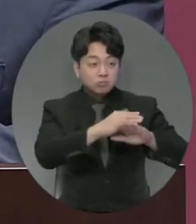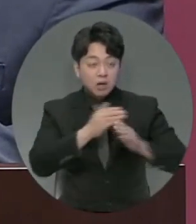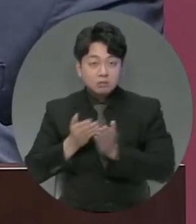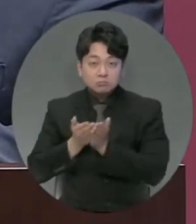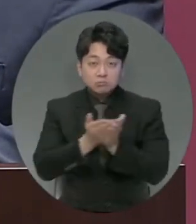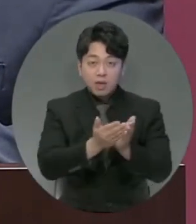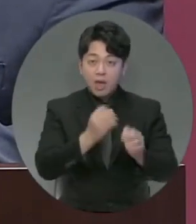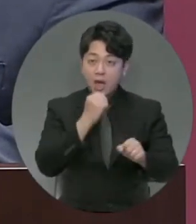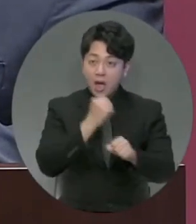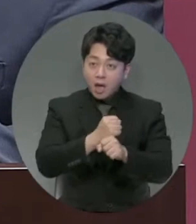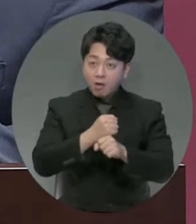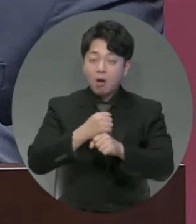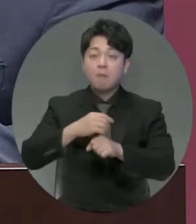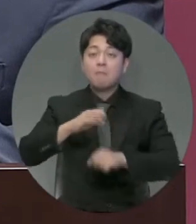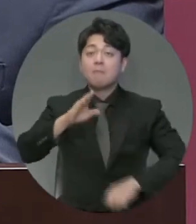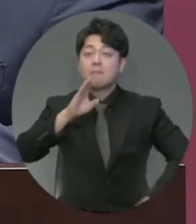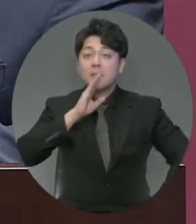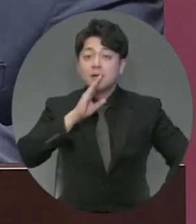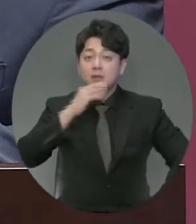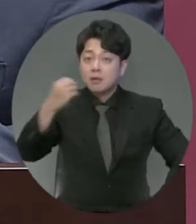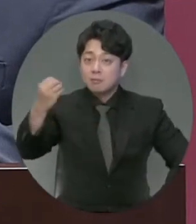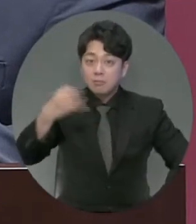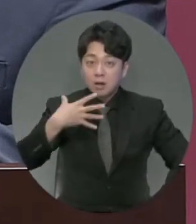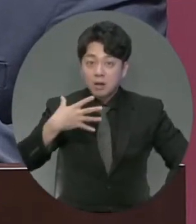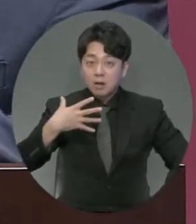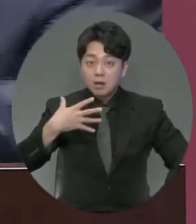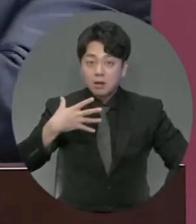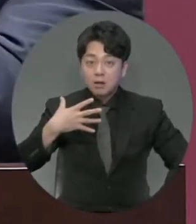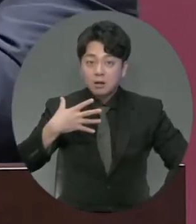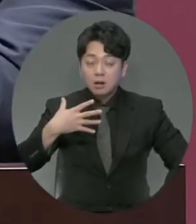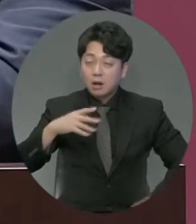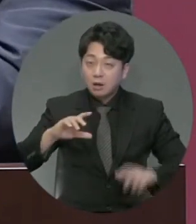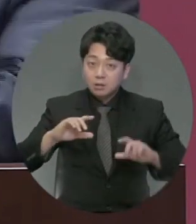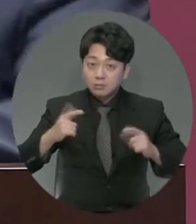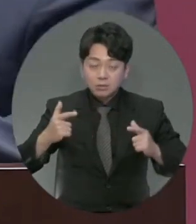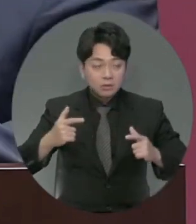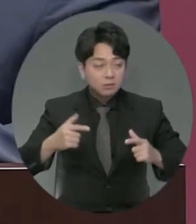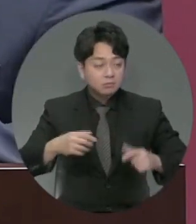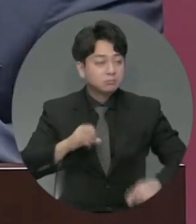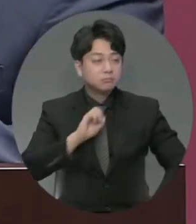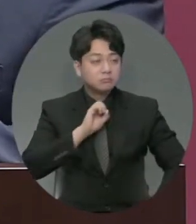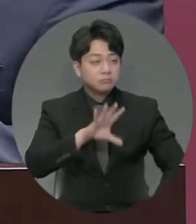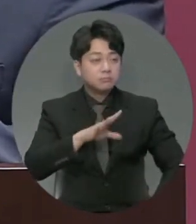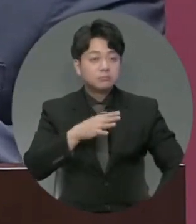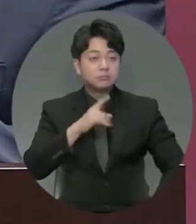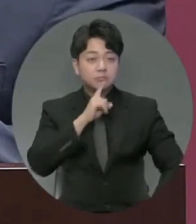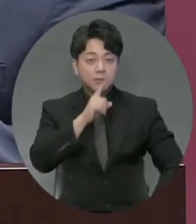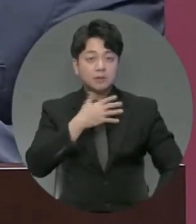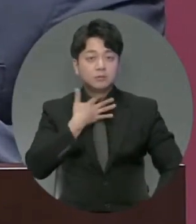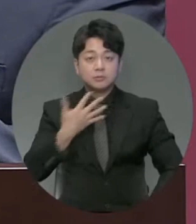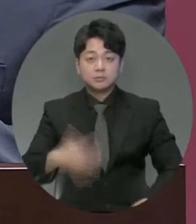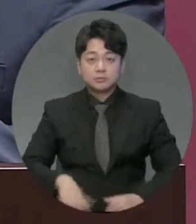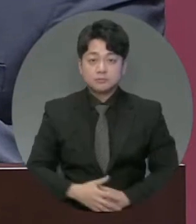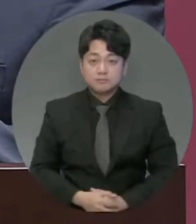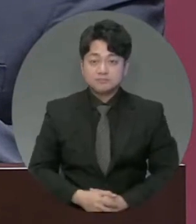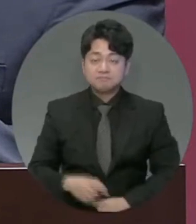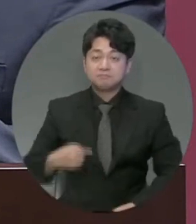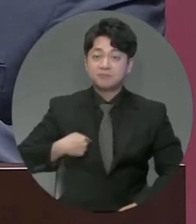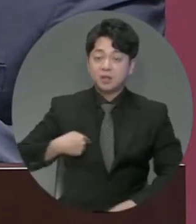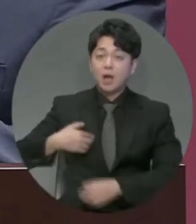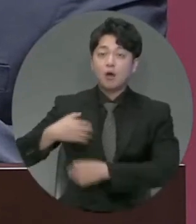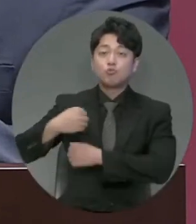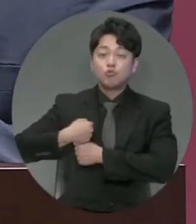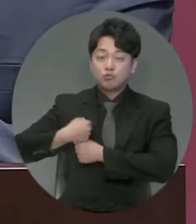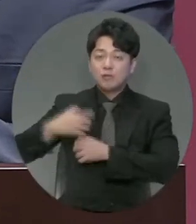합참이 월북 추정이 맞다라고 이야기한 적은 없습니다. 본 TF가 합참에 갔을 때 합참 의장이나